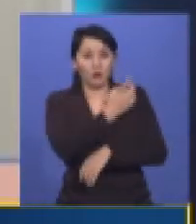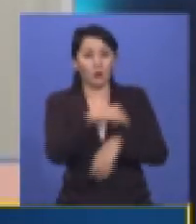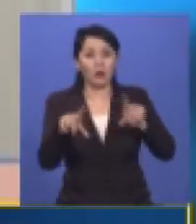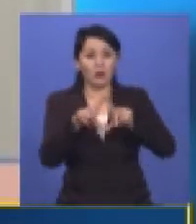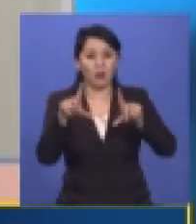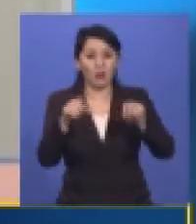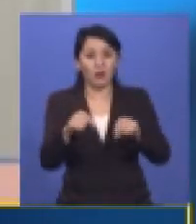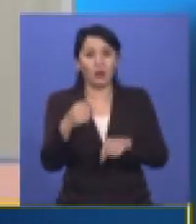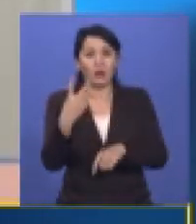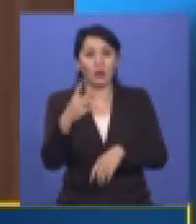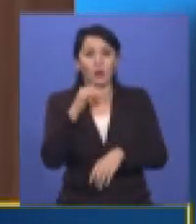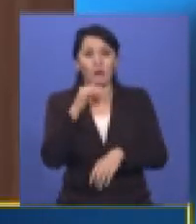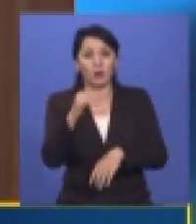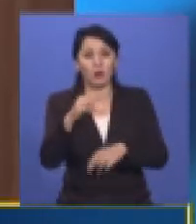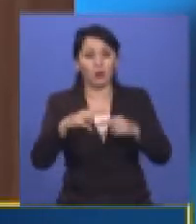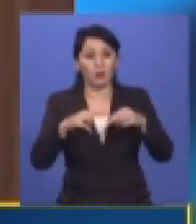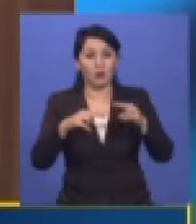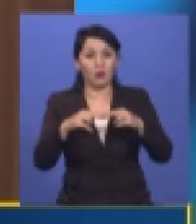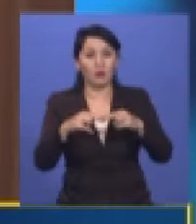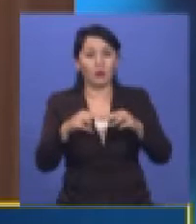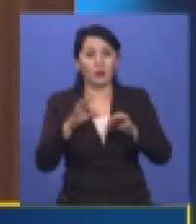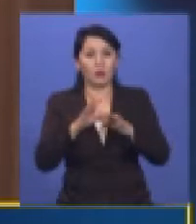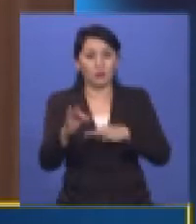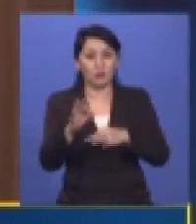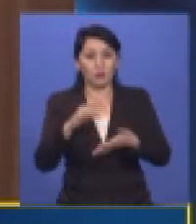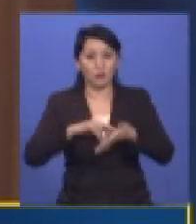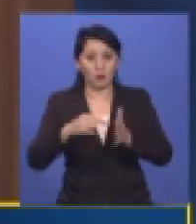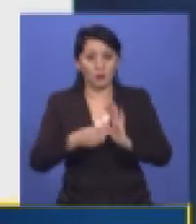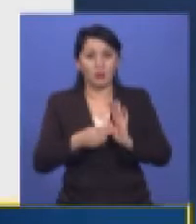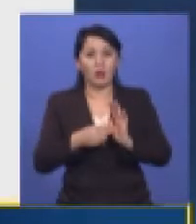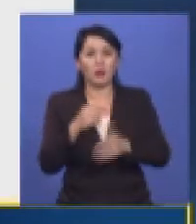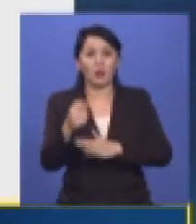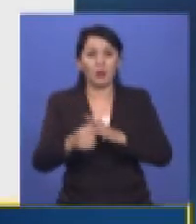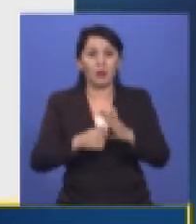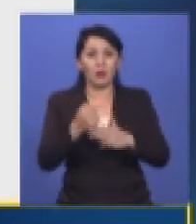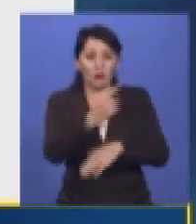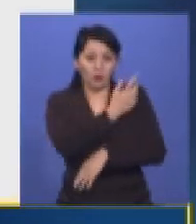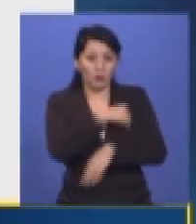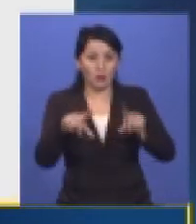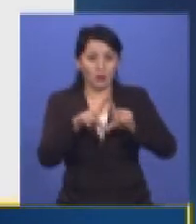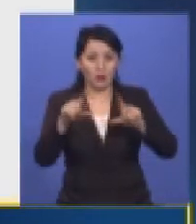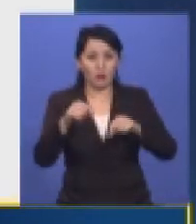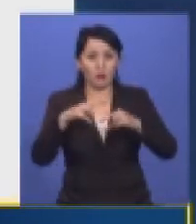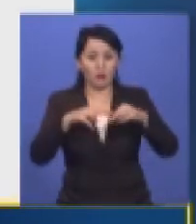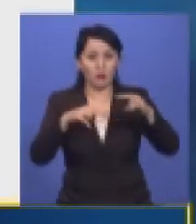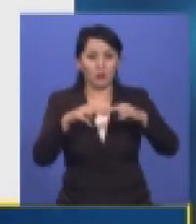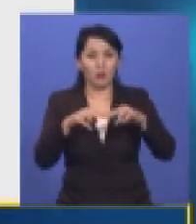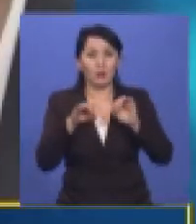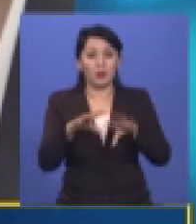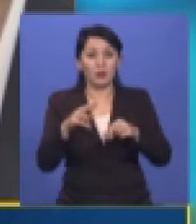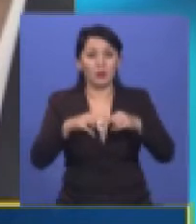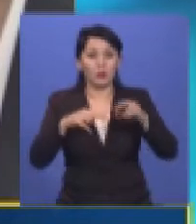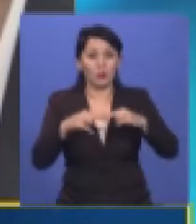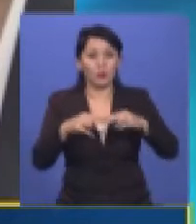көпсалалы аурухана мен 2 ғылыми инновациялық көпсалалы клиника салу көзделіп отыр. Бірқатар қалаларда госпитальдер тұрғызу туралы